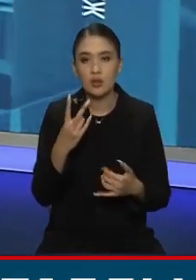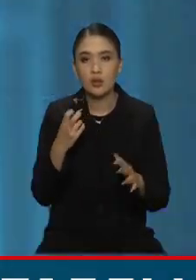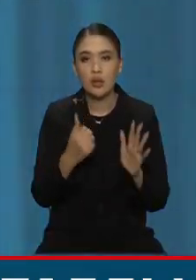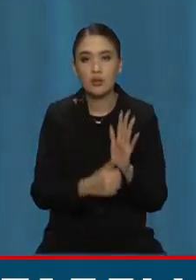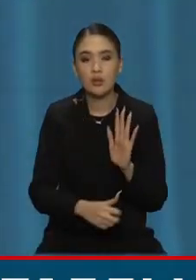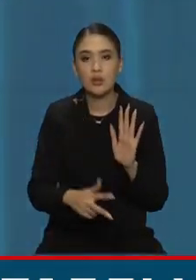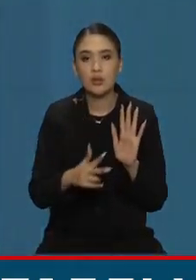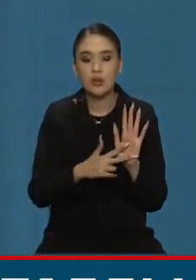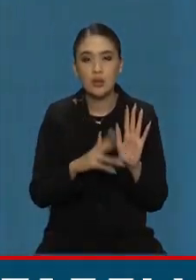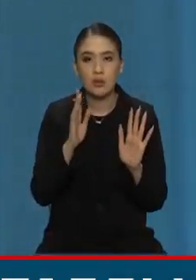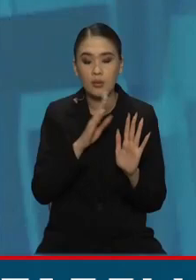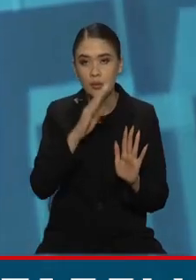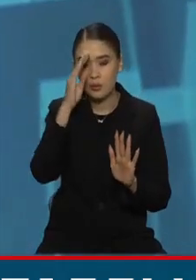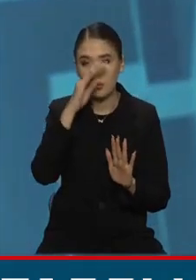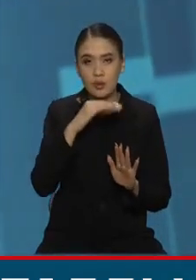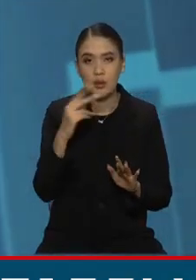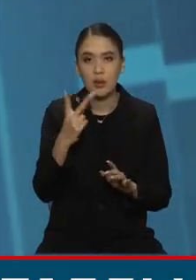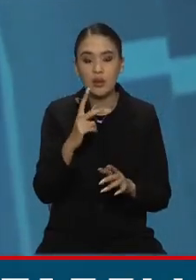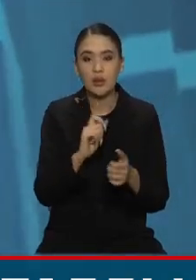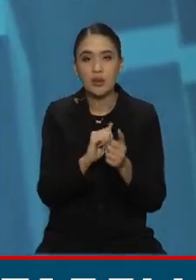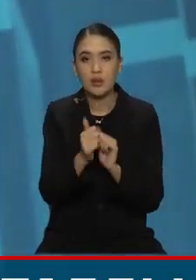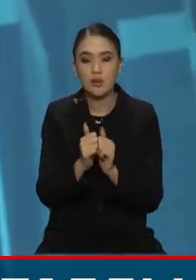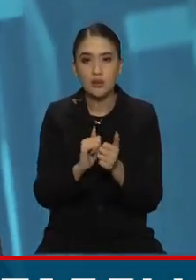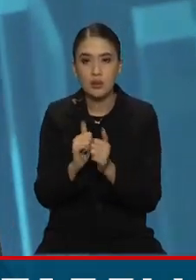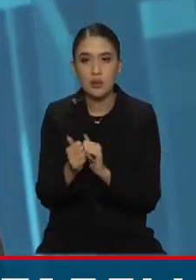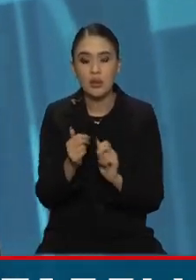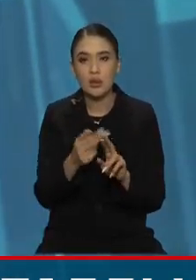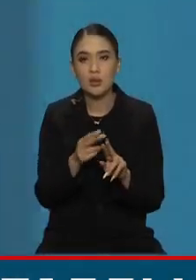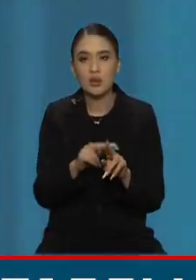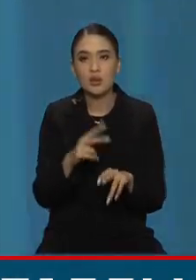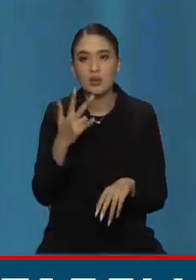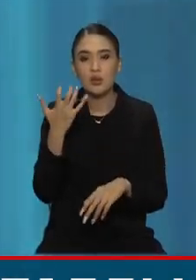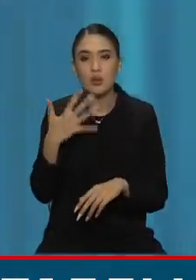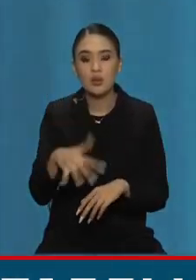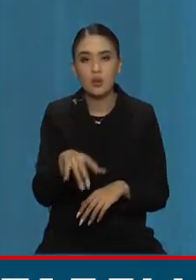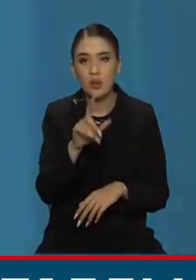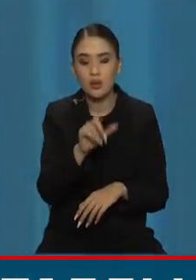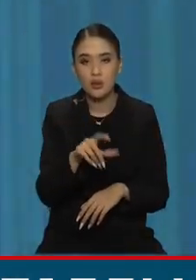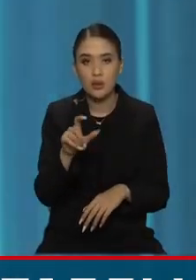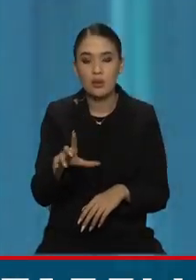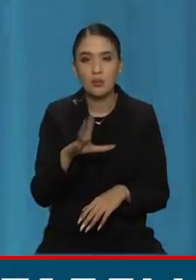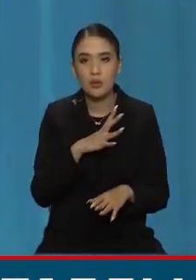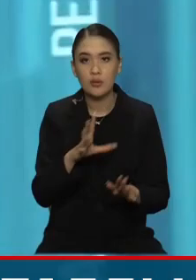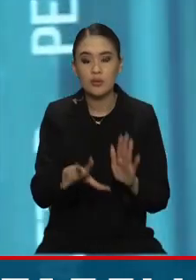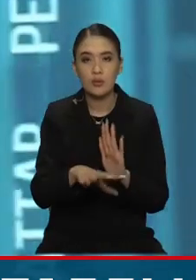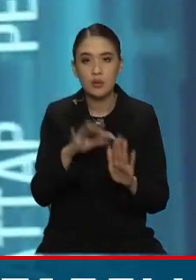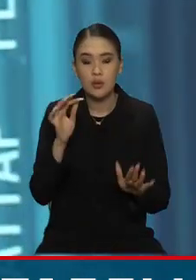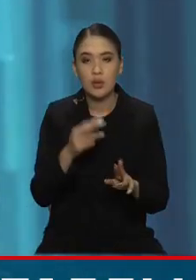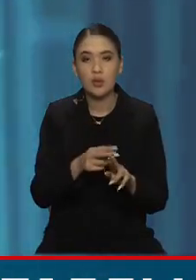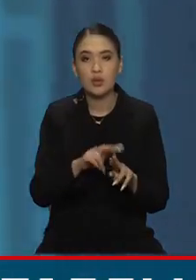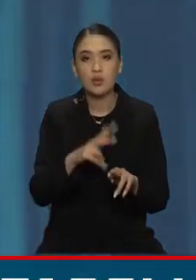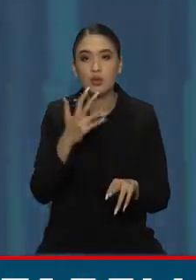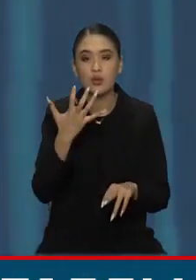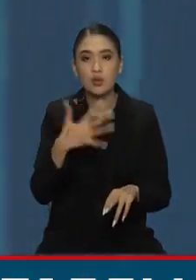268 адамы. Екі кезеңде, екі іріктеуден 350 адам іріктелген болатын. Сол